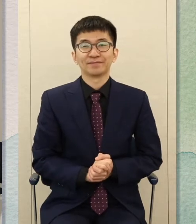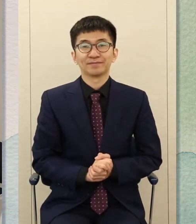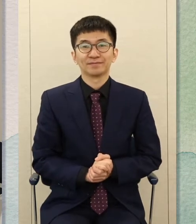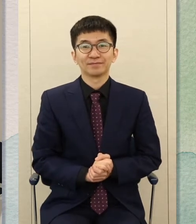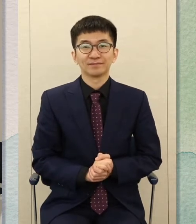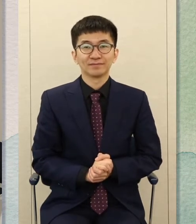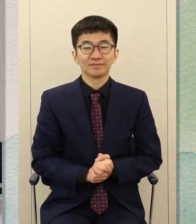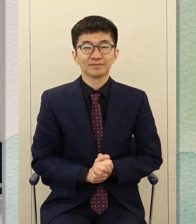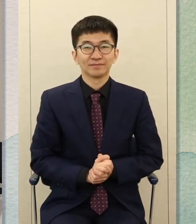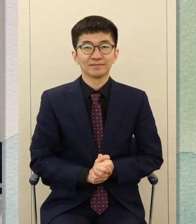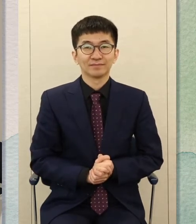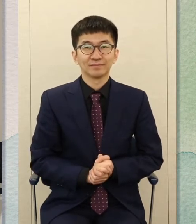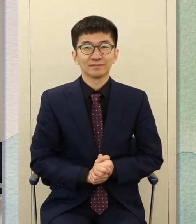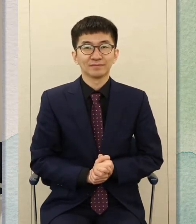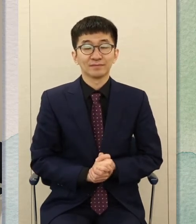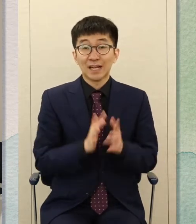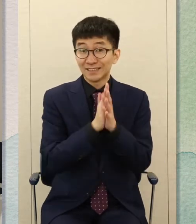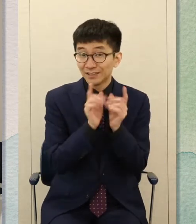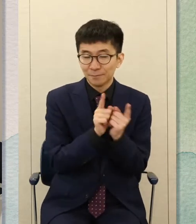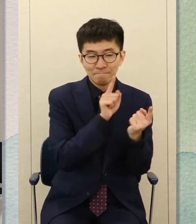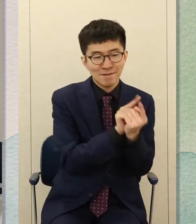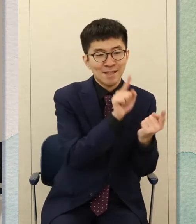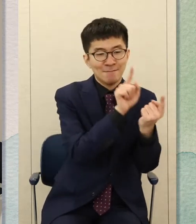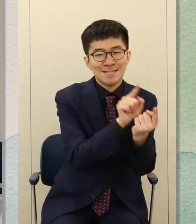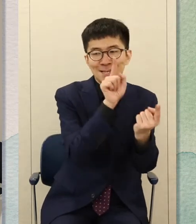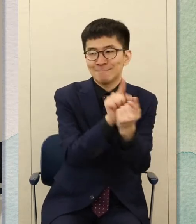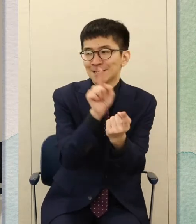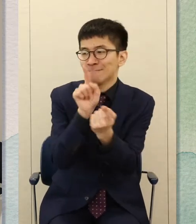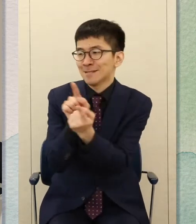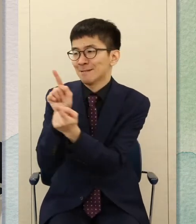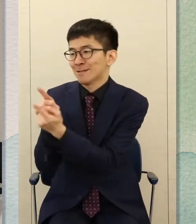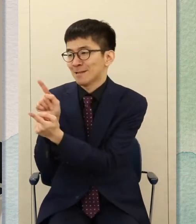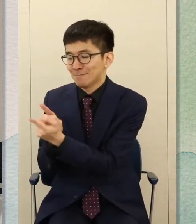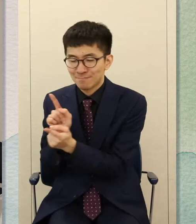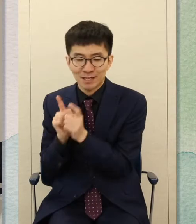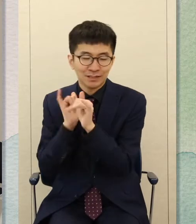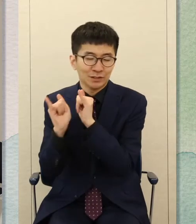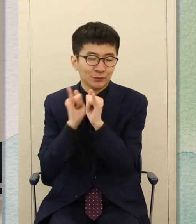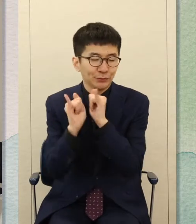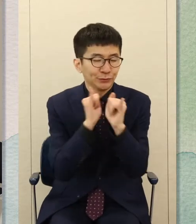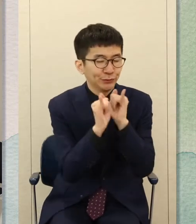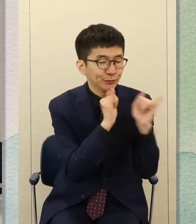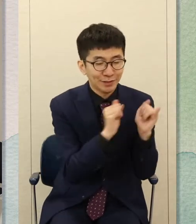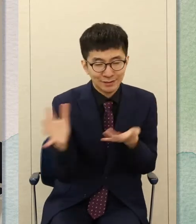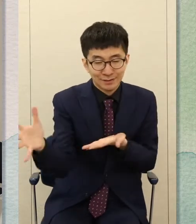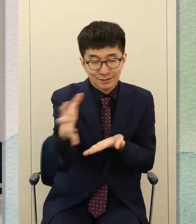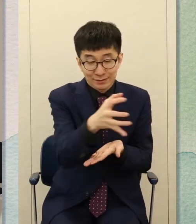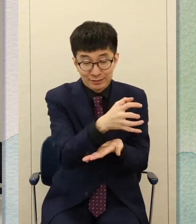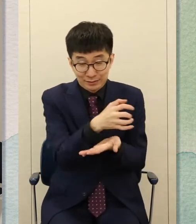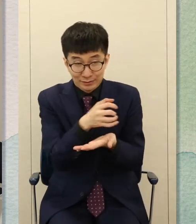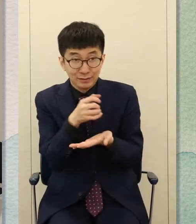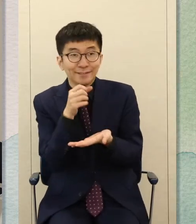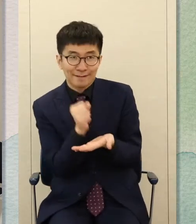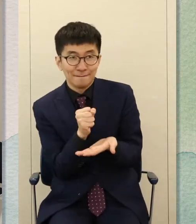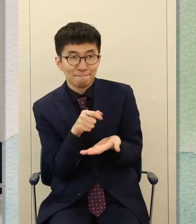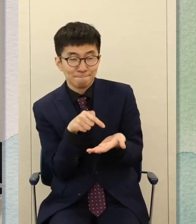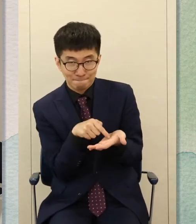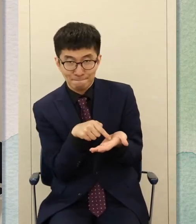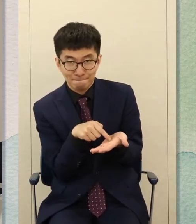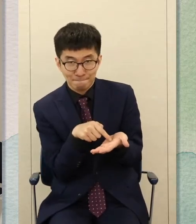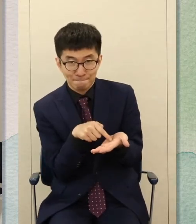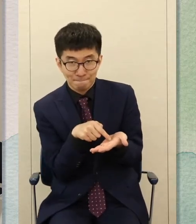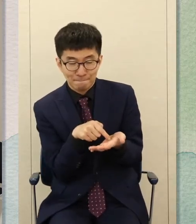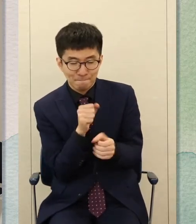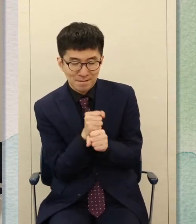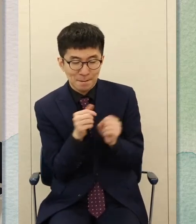그런 데들을 이제 찾아서 여러 군데 만나봤습니다. 그 사람들한테 저기서 따옴표 독자는 그냥 일반